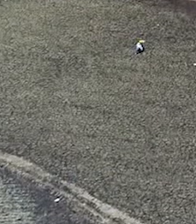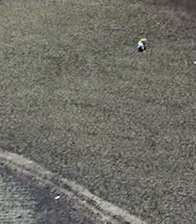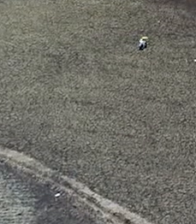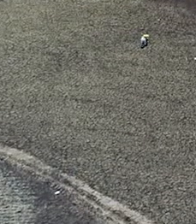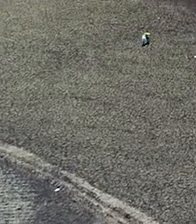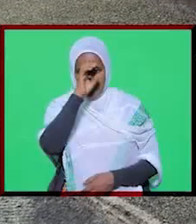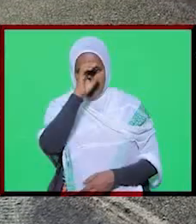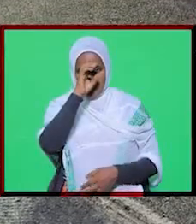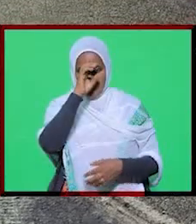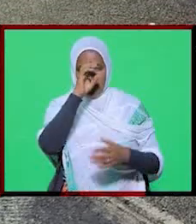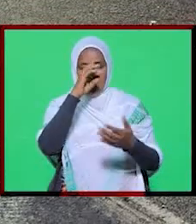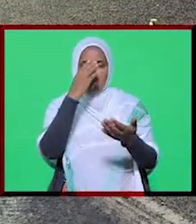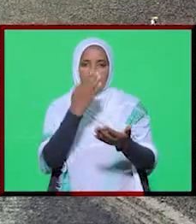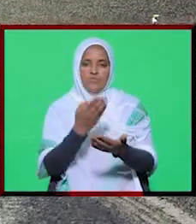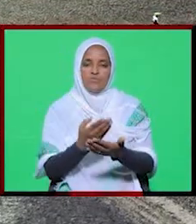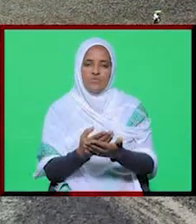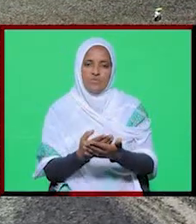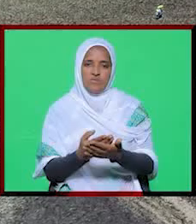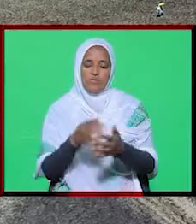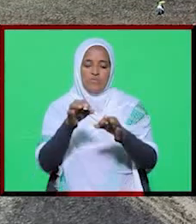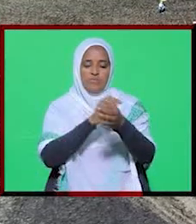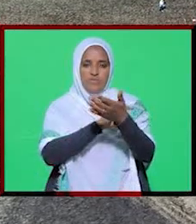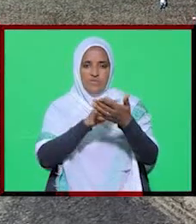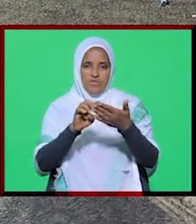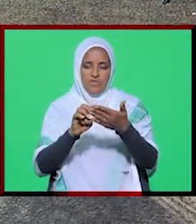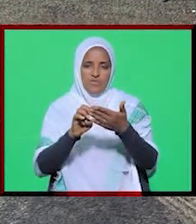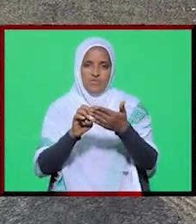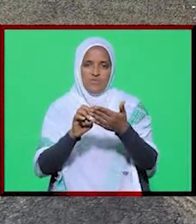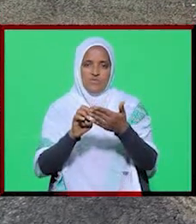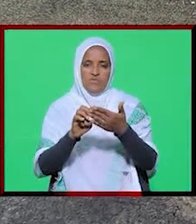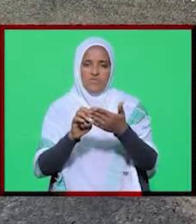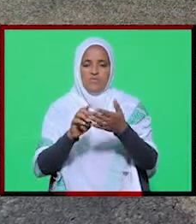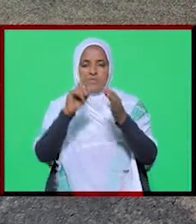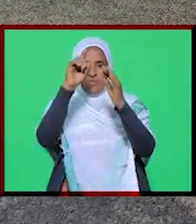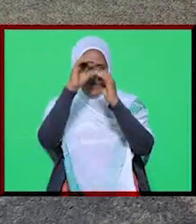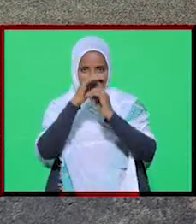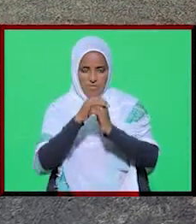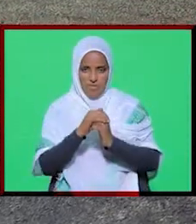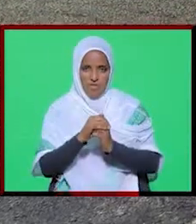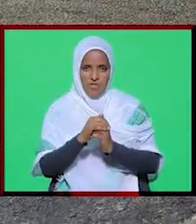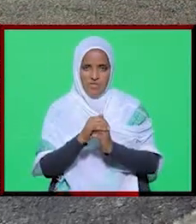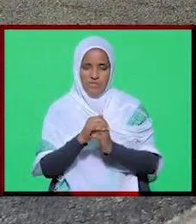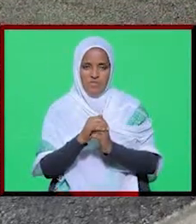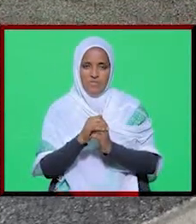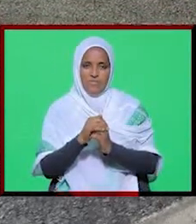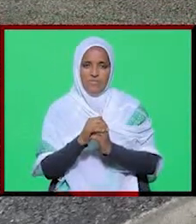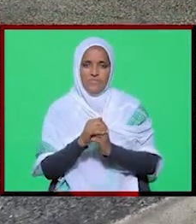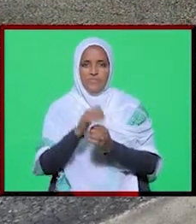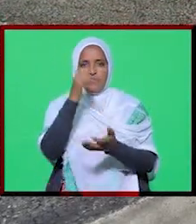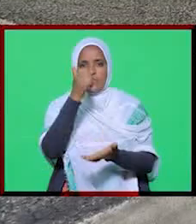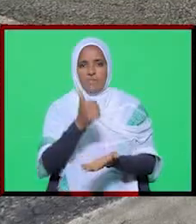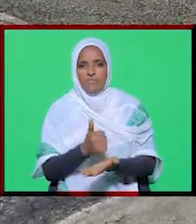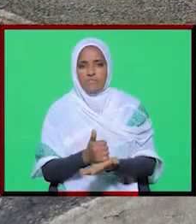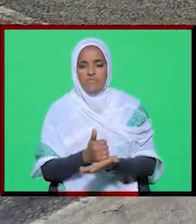በስመ አብ ወወልድ ወመንፈስ ቅዱስ አሐዱ አምላክ